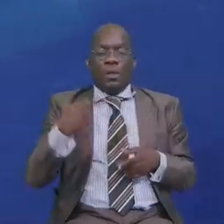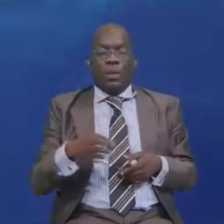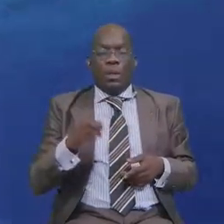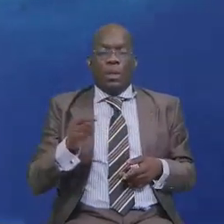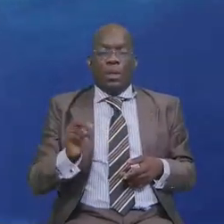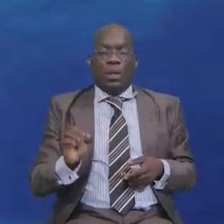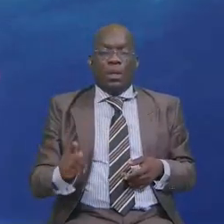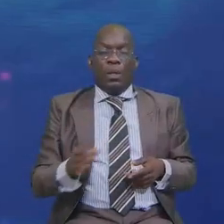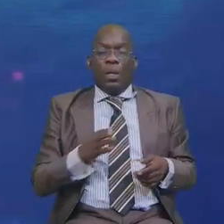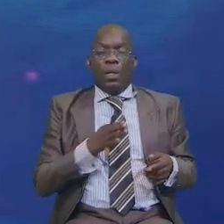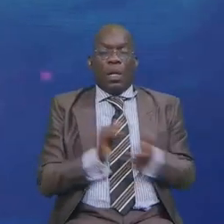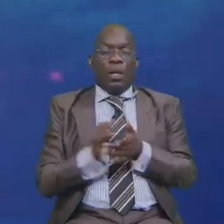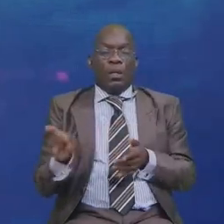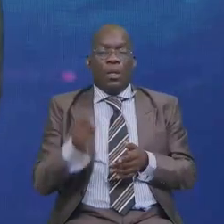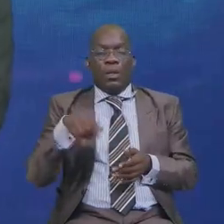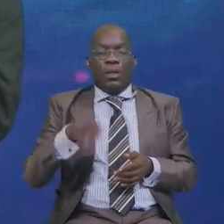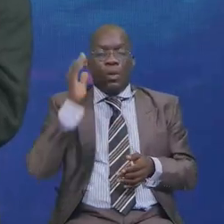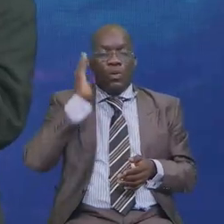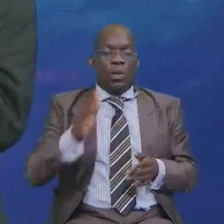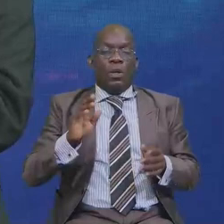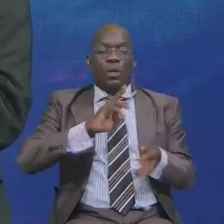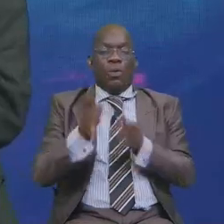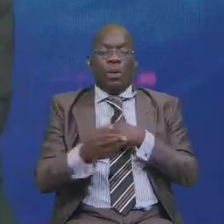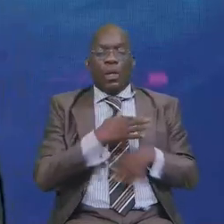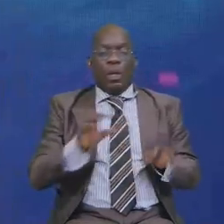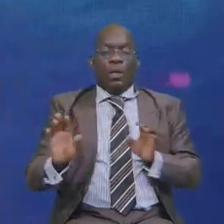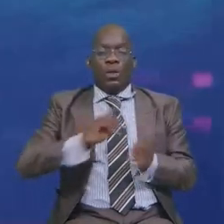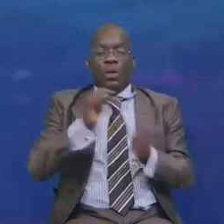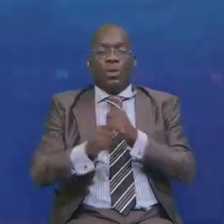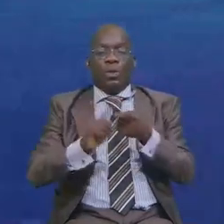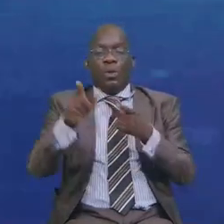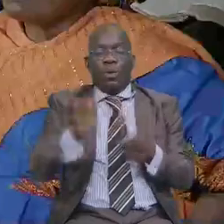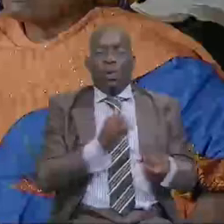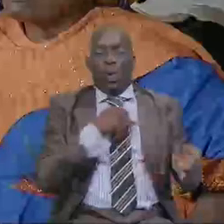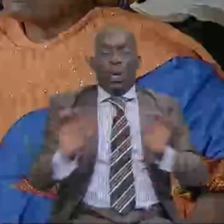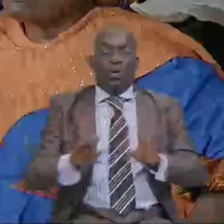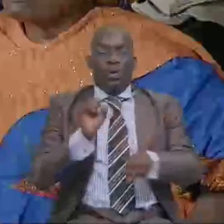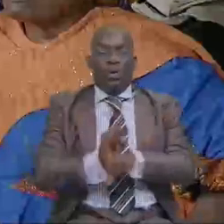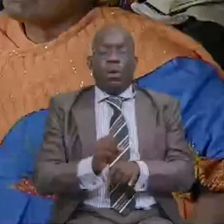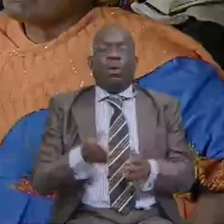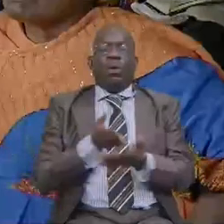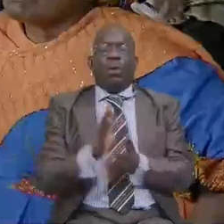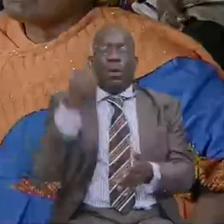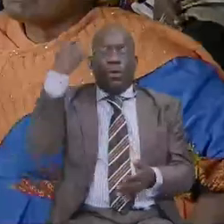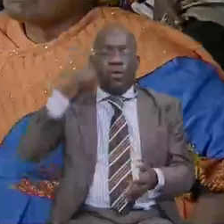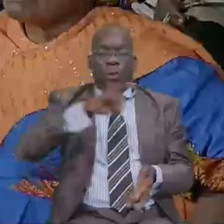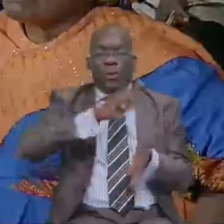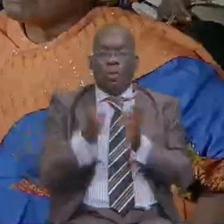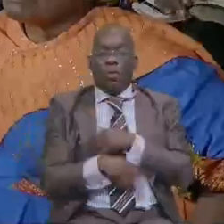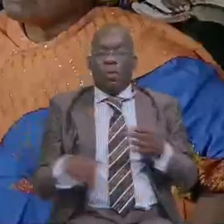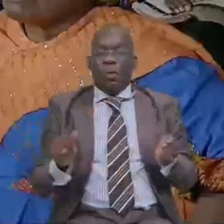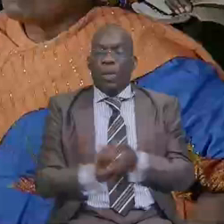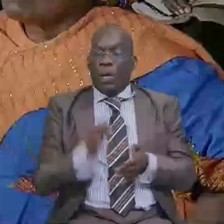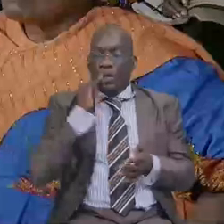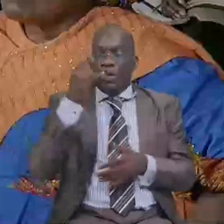pratique d'œuvres dignes de la repentance. Et c'est ce que tous les croyants, c'est sur ça ils